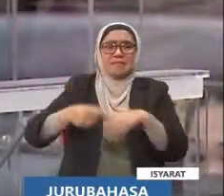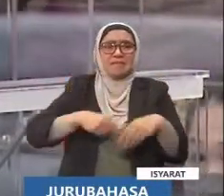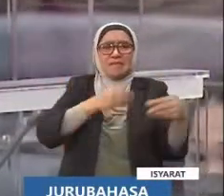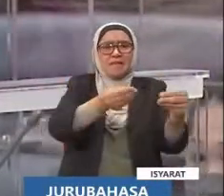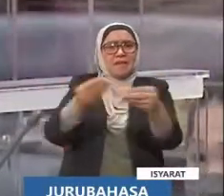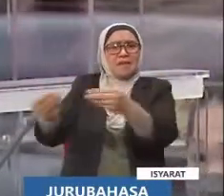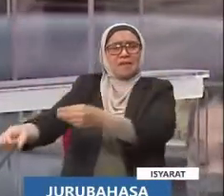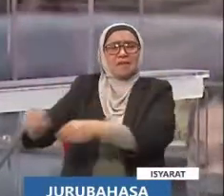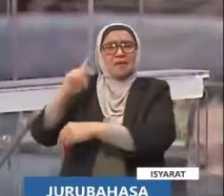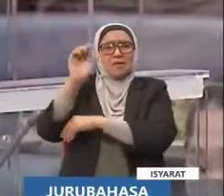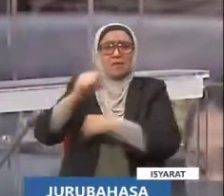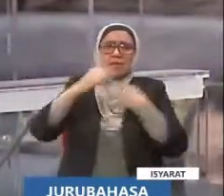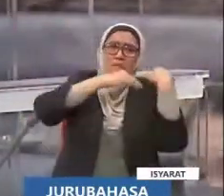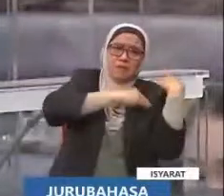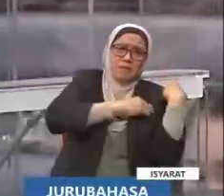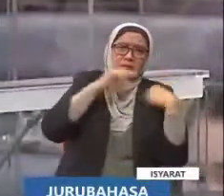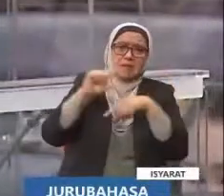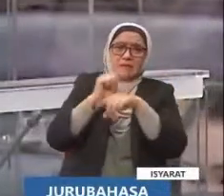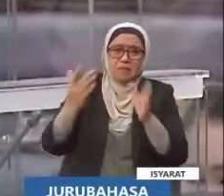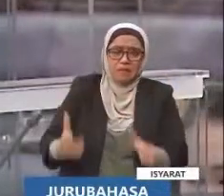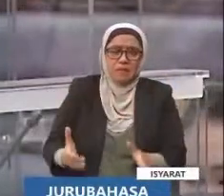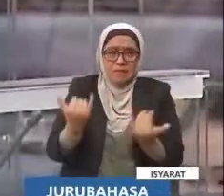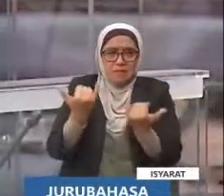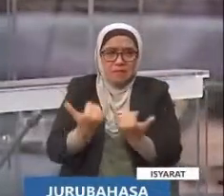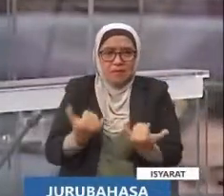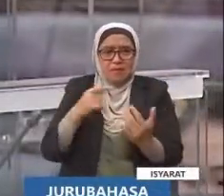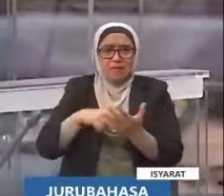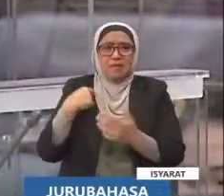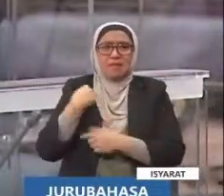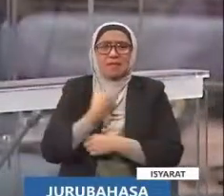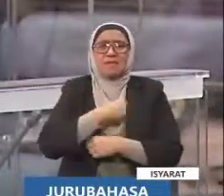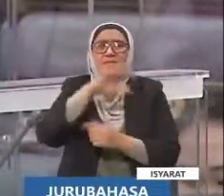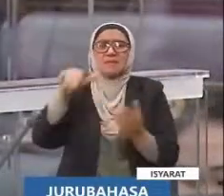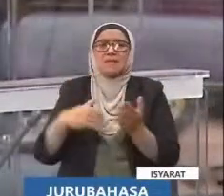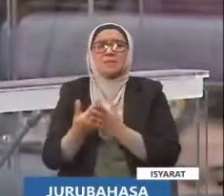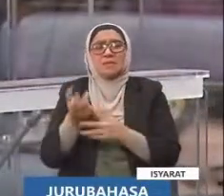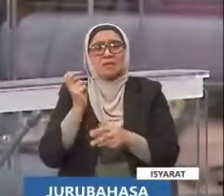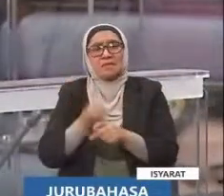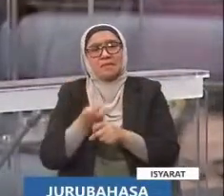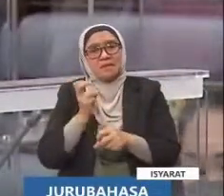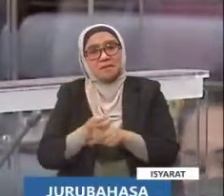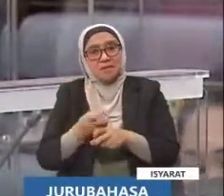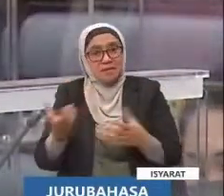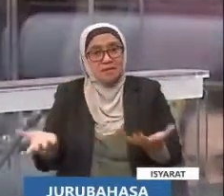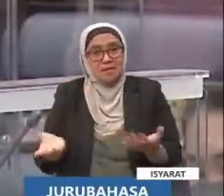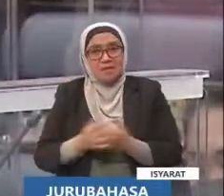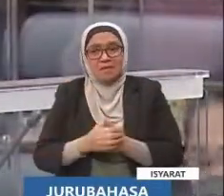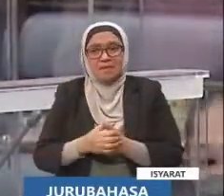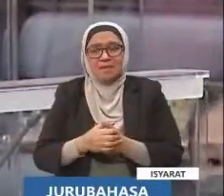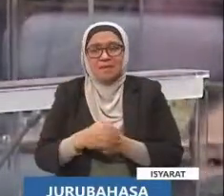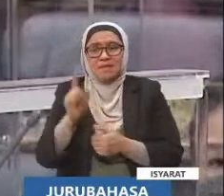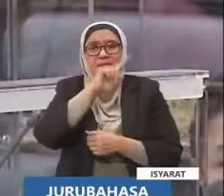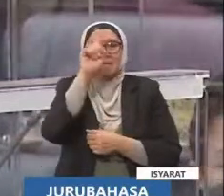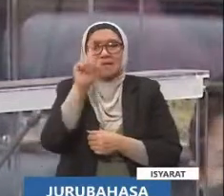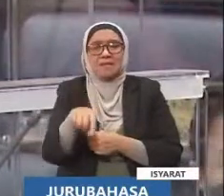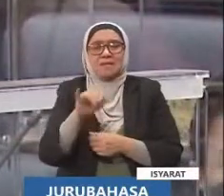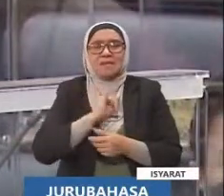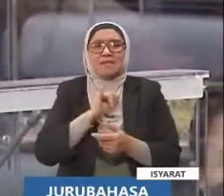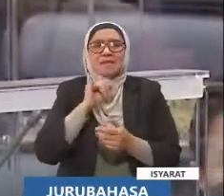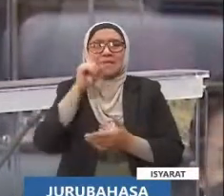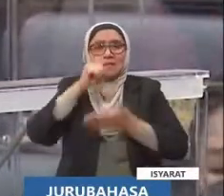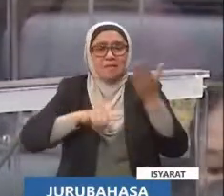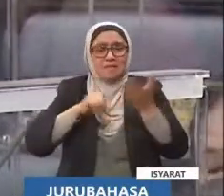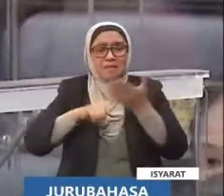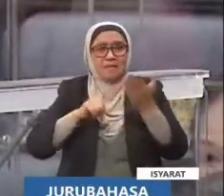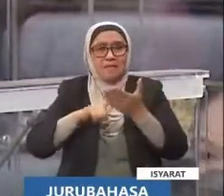kepada pengguna terutamanya pada masa ini sekarang kita memang semua susah jadi seorang sayur apakah langkah-langkah ajaran yang beliau